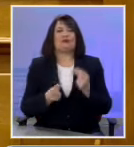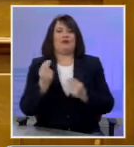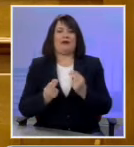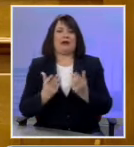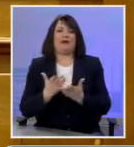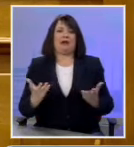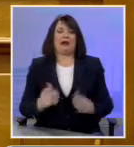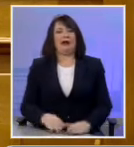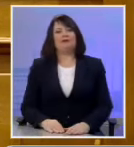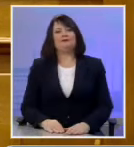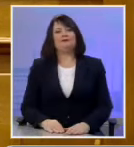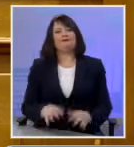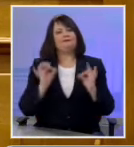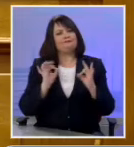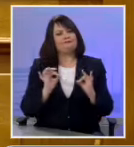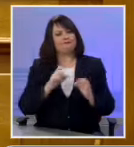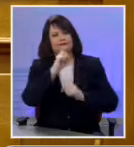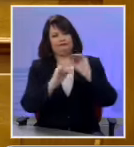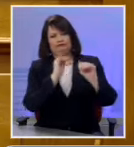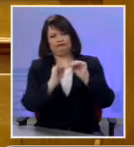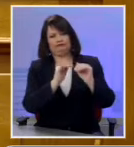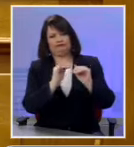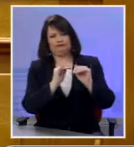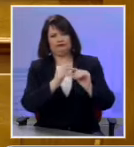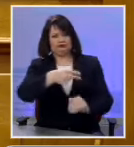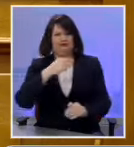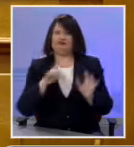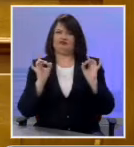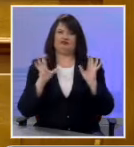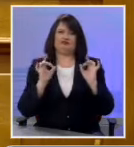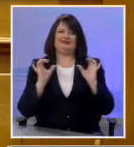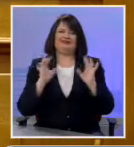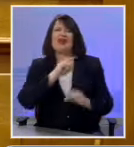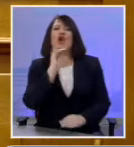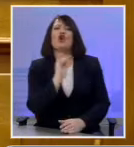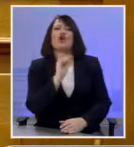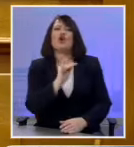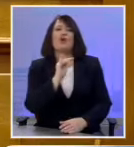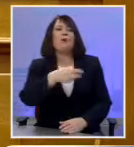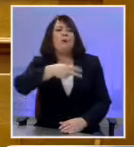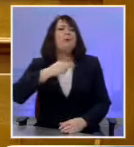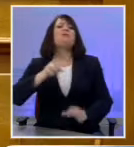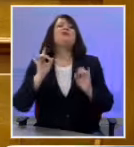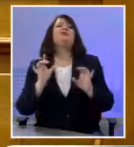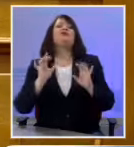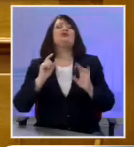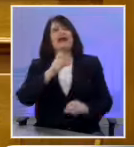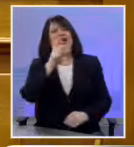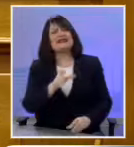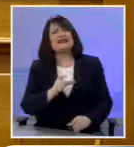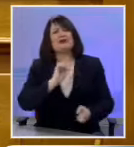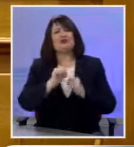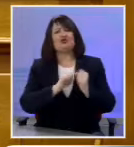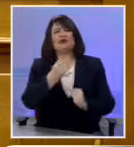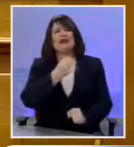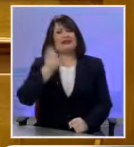προβλήματα. Σας κατέθεσα συγκεκριμένα ερωτήματα. Δεν πήρα απάντηση σε κανένα από τα ερωτήματα αυτά. Προσπαθήσατε να μου πείτε